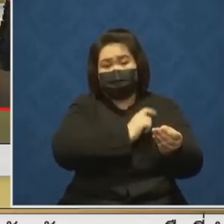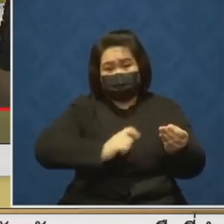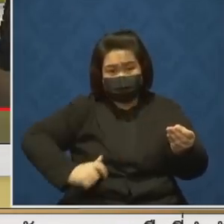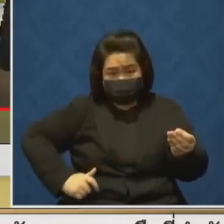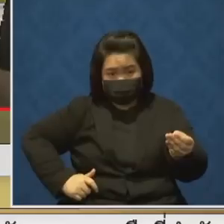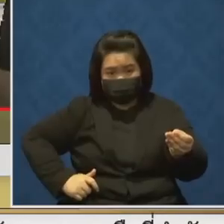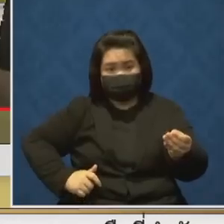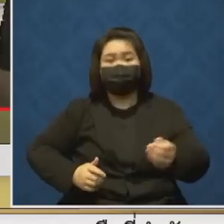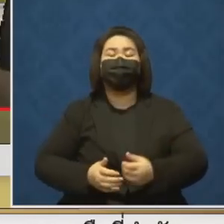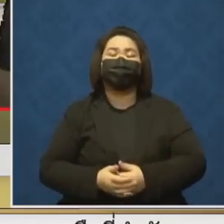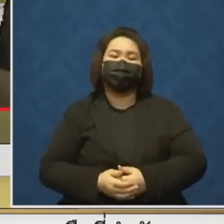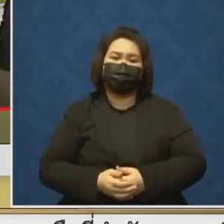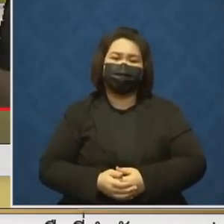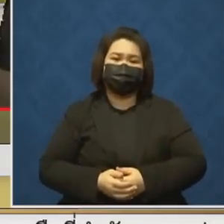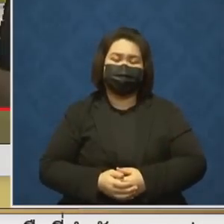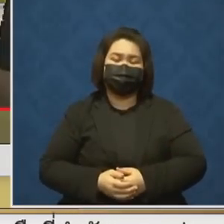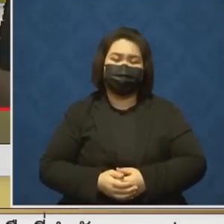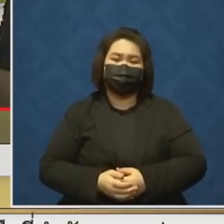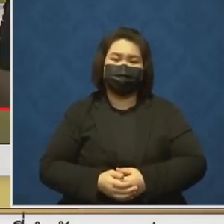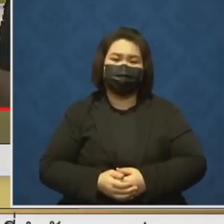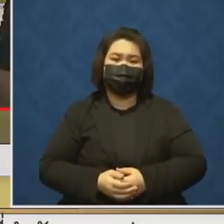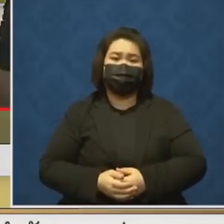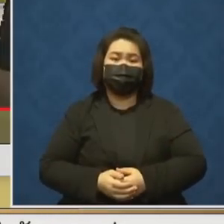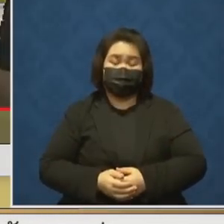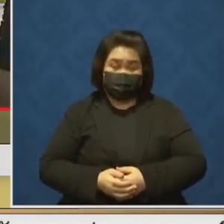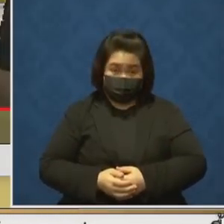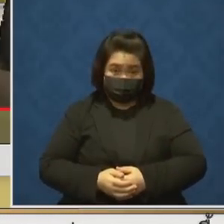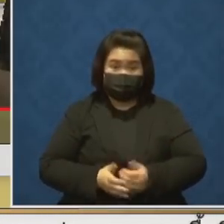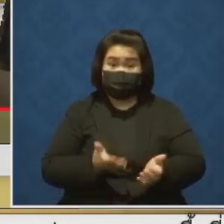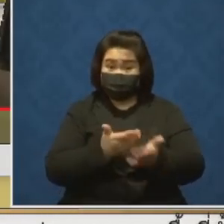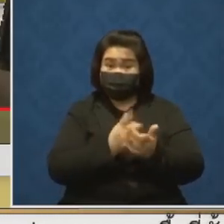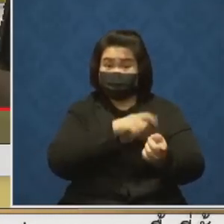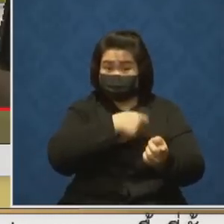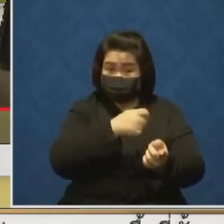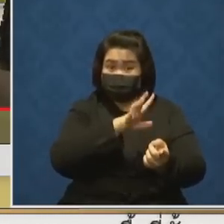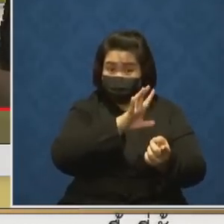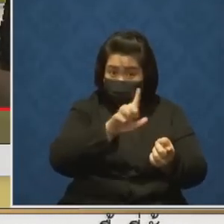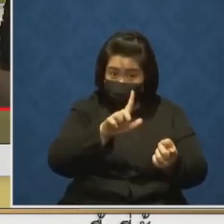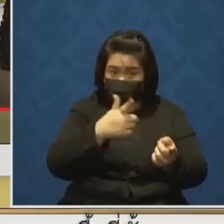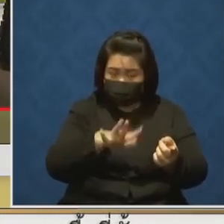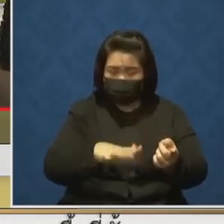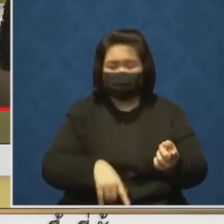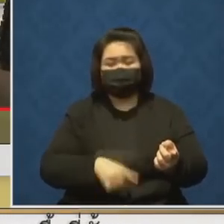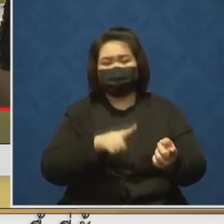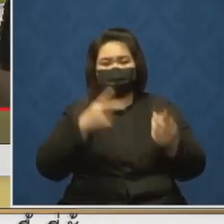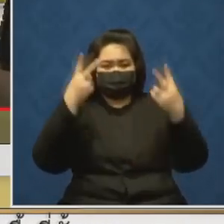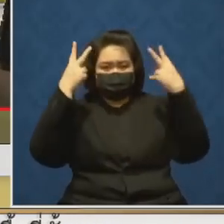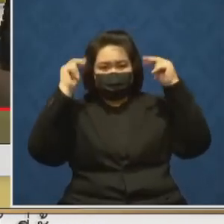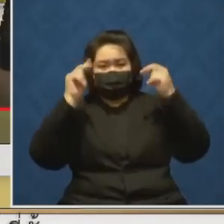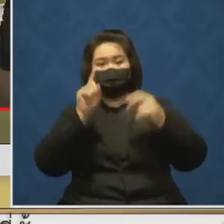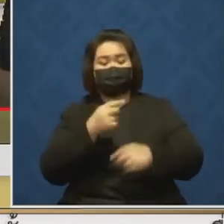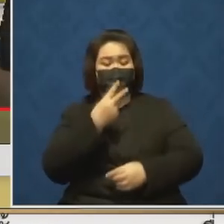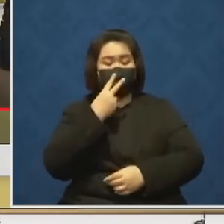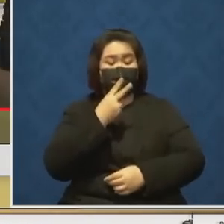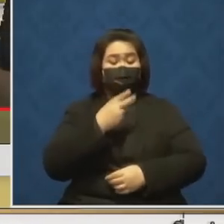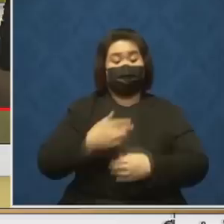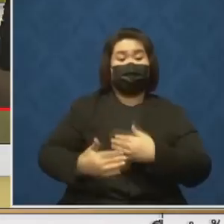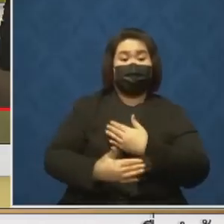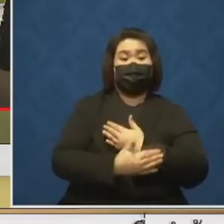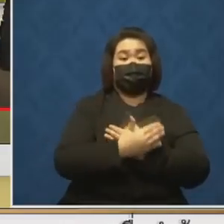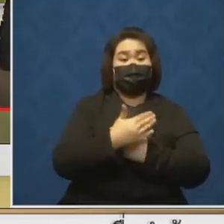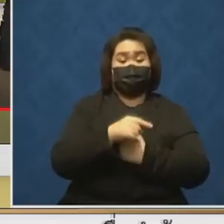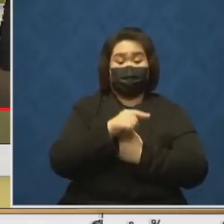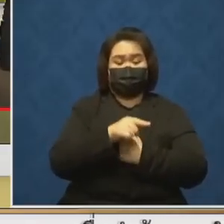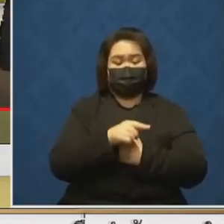ศัทเพื่อไปใช้ประโยชน์เท่านั้นไม่พอคนเอกปยุตยังฉวยโอกาสจากการย้ายสถานที่จากดุศิต